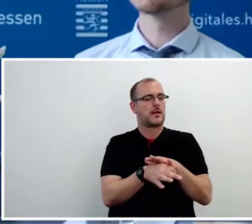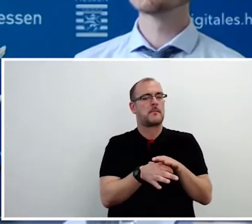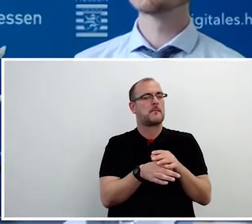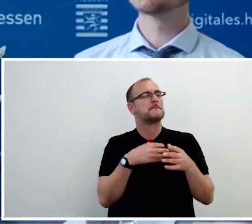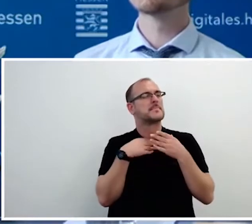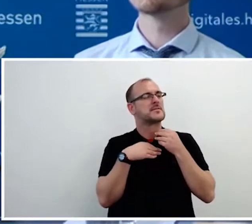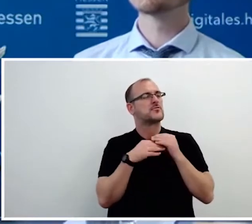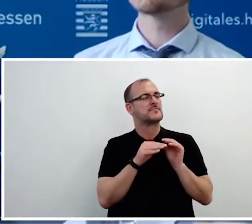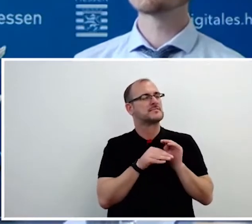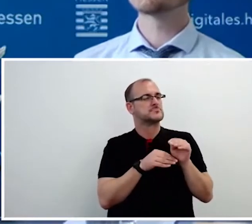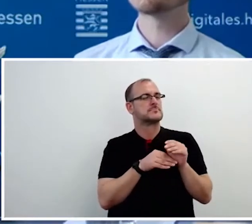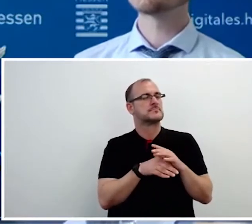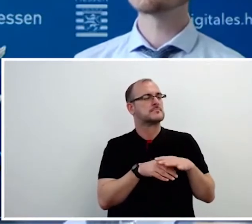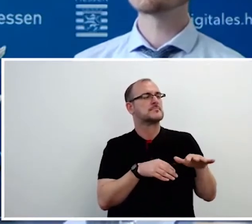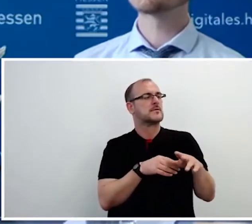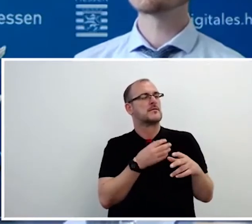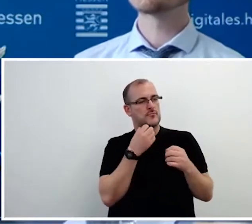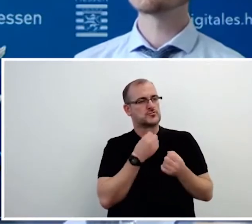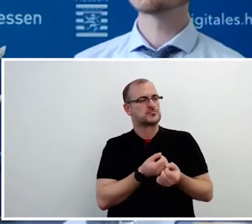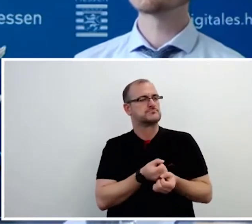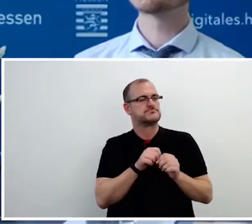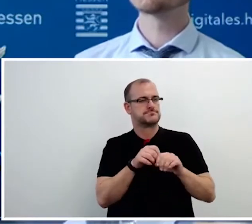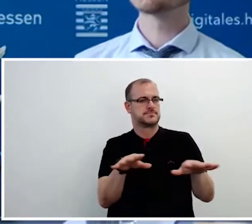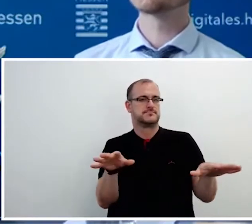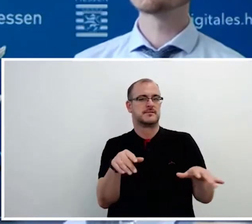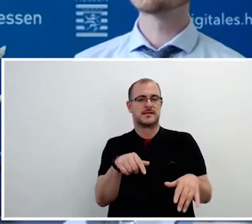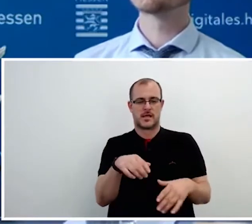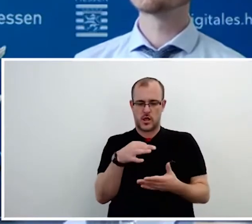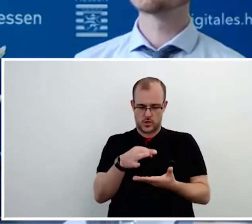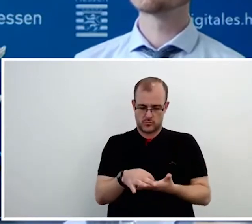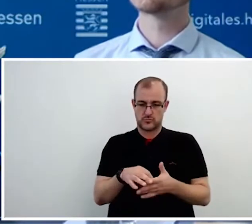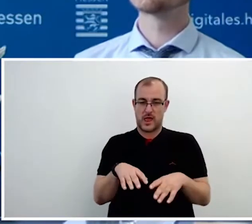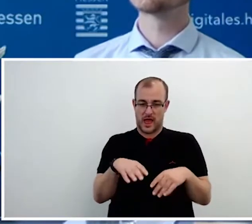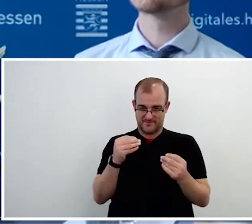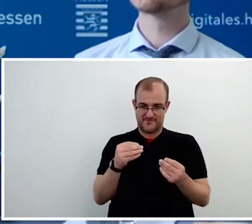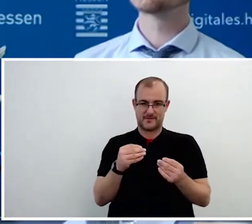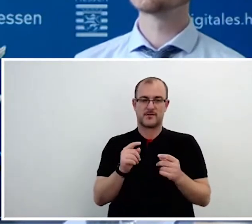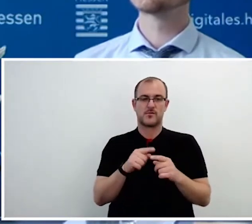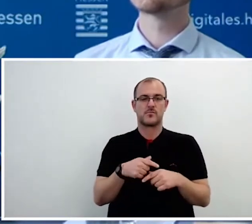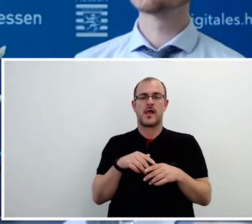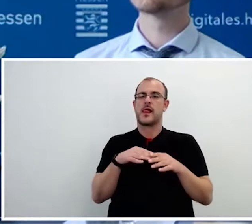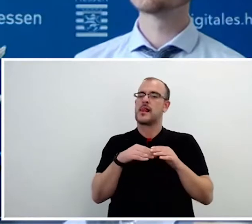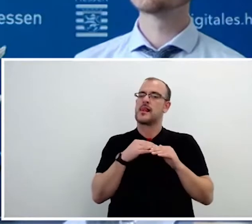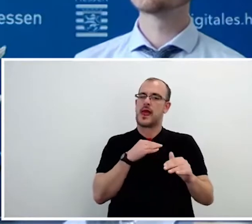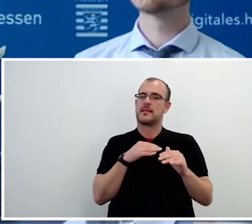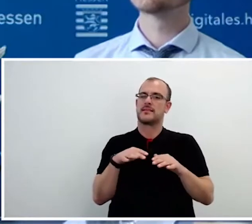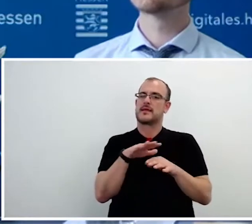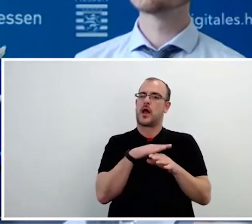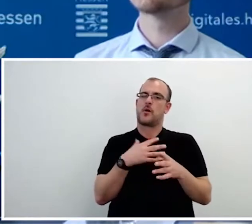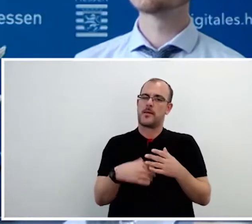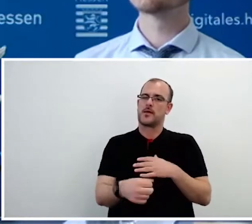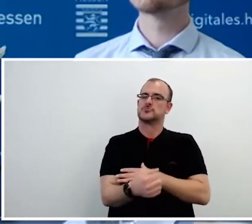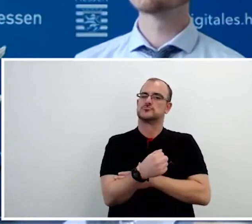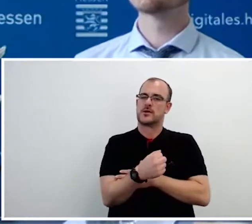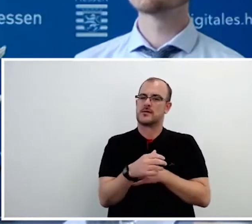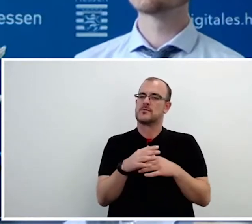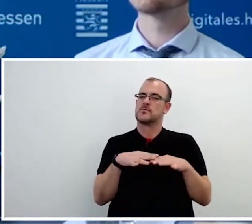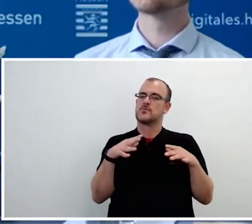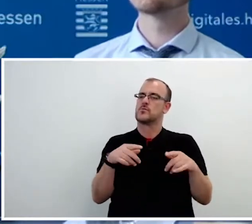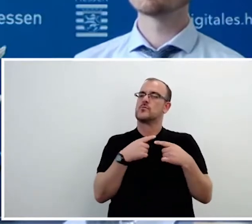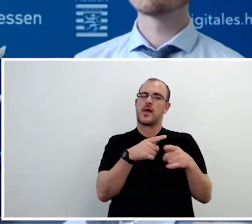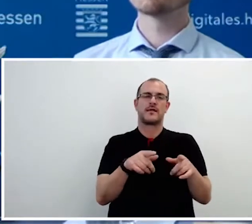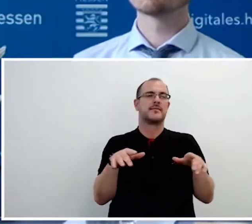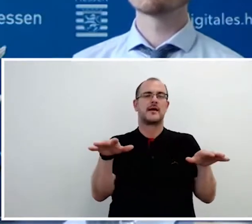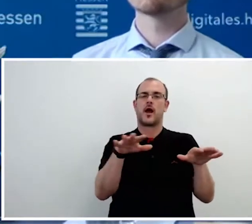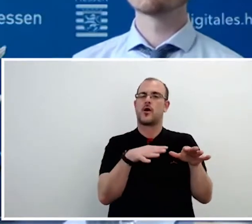Bedürfnisse hinaus, das ist das, was wir wollen. In der Kommune beginnt, im ländlichen Raum stärkend, in alle anderen die